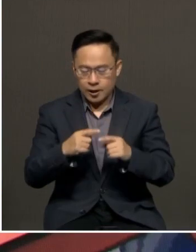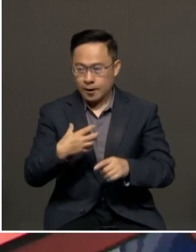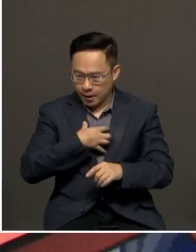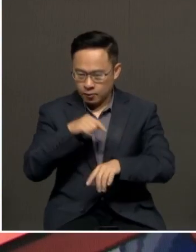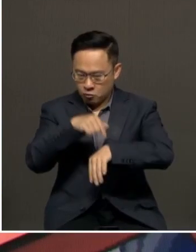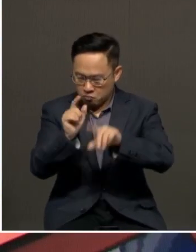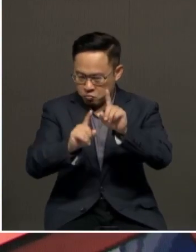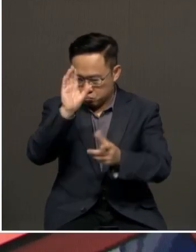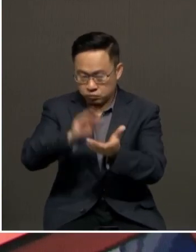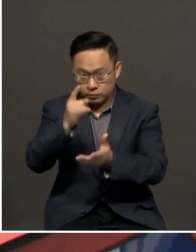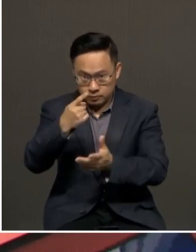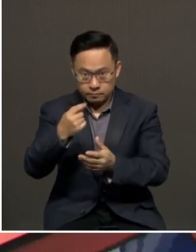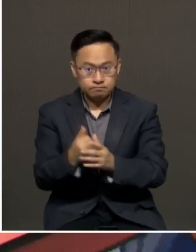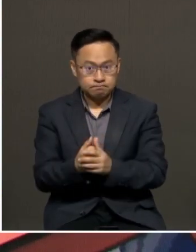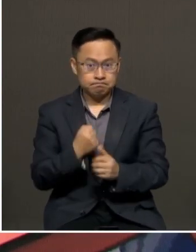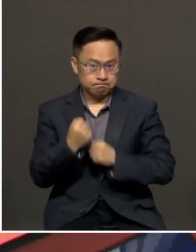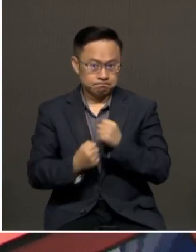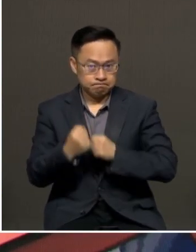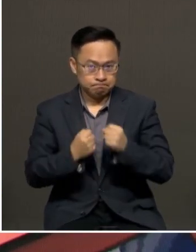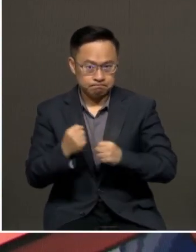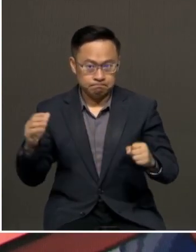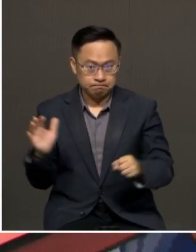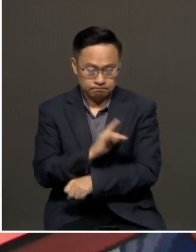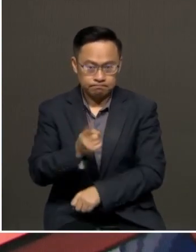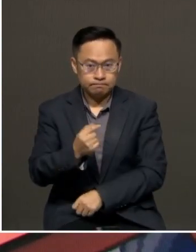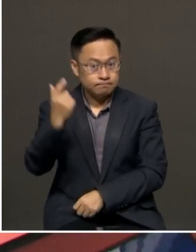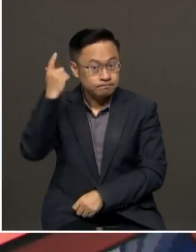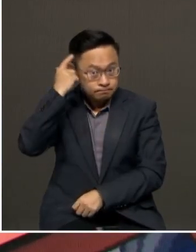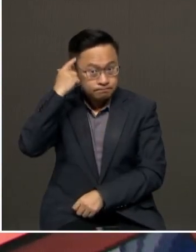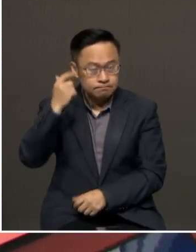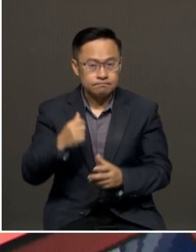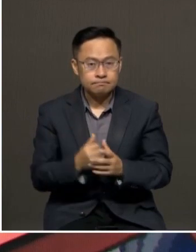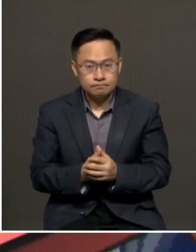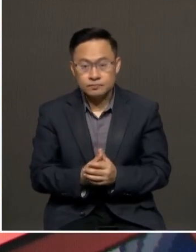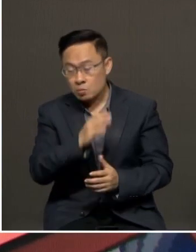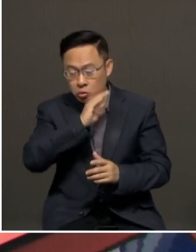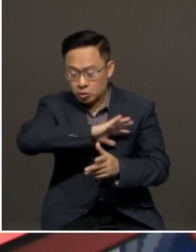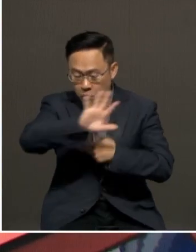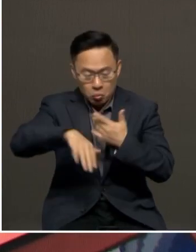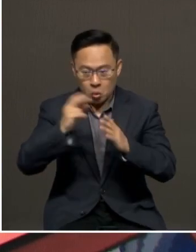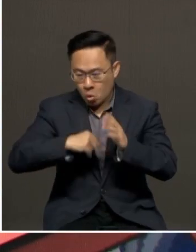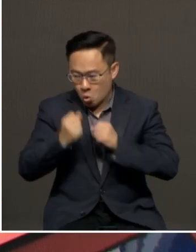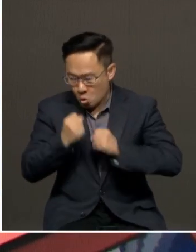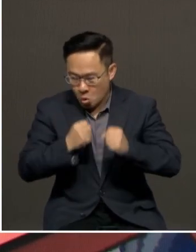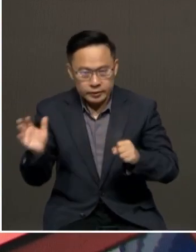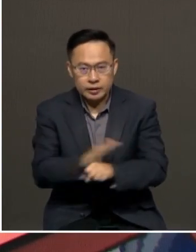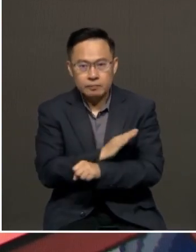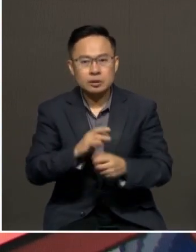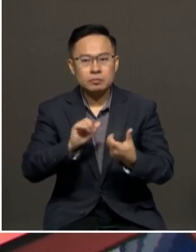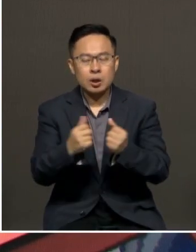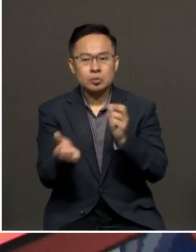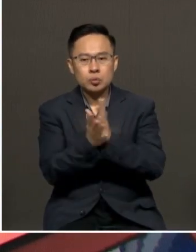ให้สุดก็ค่อยไปสู้กันในทัวร์นาเมนต์นั้นค่อยๆวางแผนไปเพราะถ้าจะมาจัดเต็มทุกทัวร์นาเมนต์มันก็อาจจะมีปัญหาอาการบ